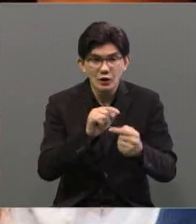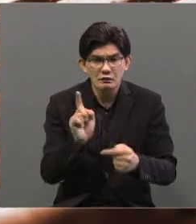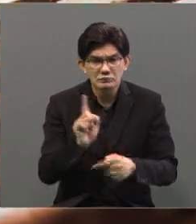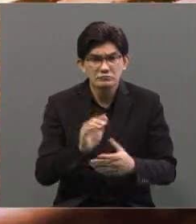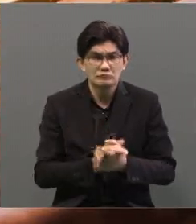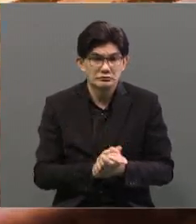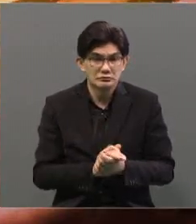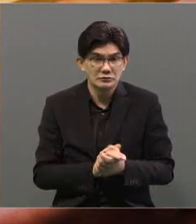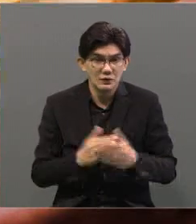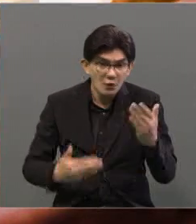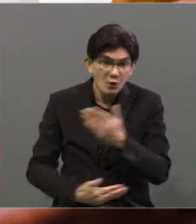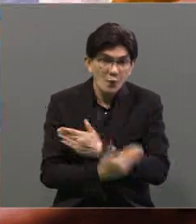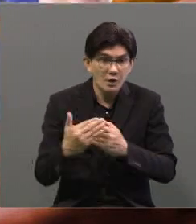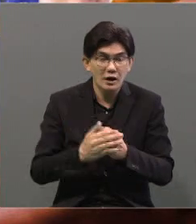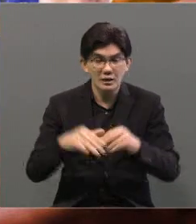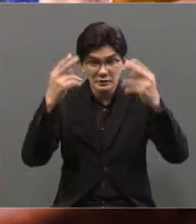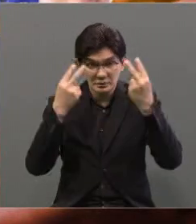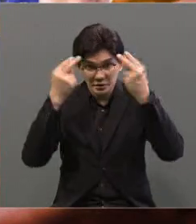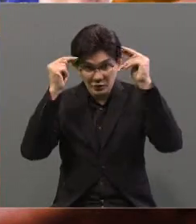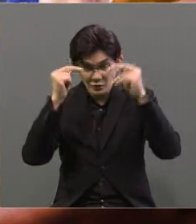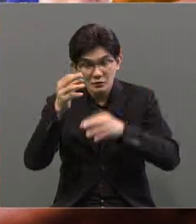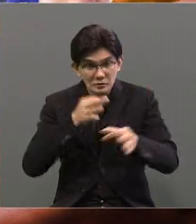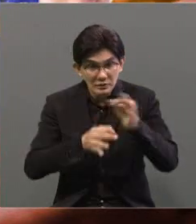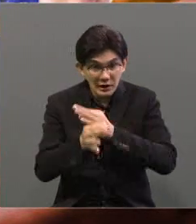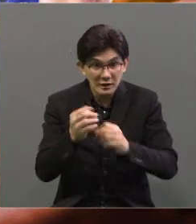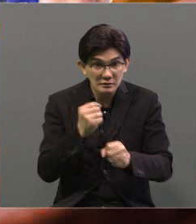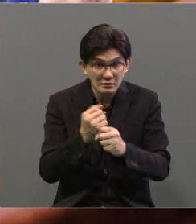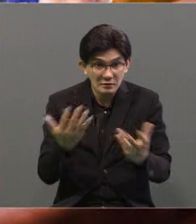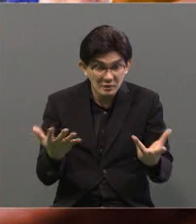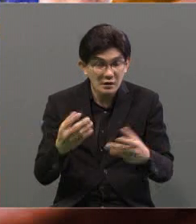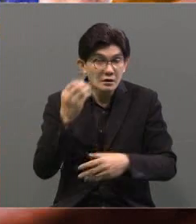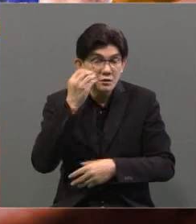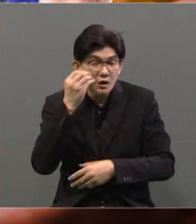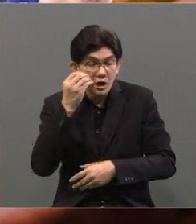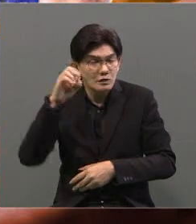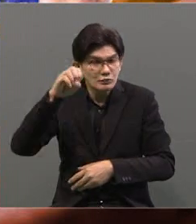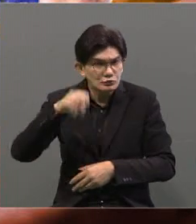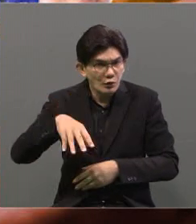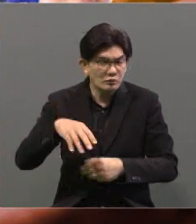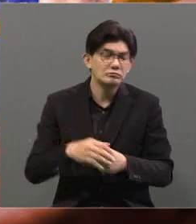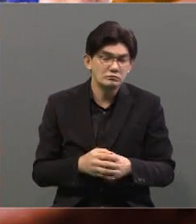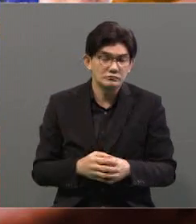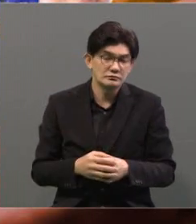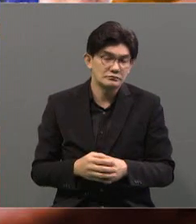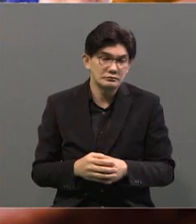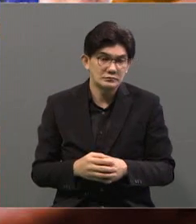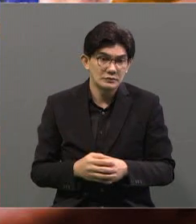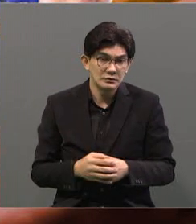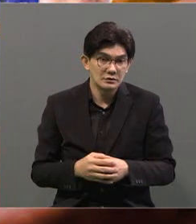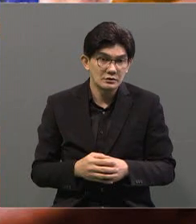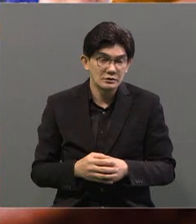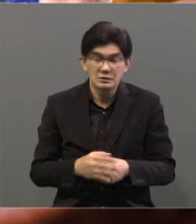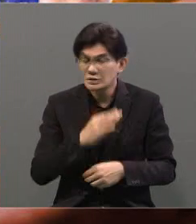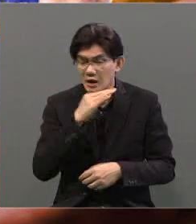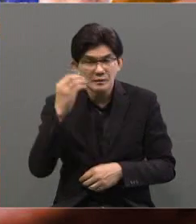ว่าเอ๊ะคนที่มีโอกาสจะเป็นนายกแทนคุณพี่ทากรณีที่คุณพี่ทานเนี่ยไม่ได้เป็นนายกจริงๆนะฮะเขา